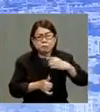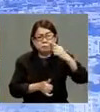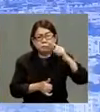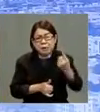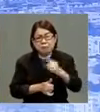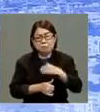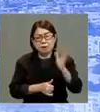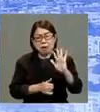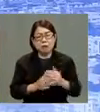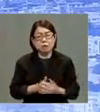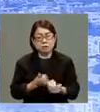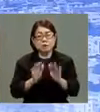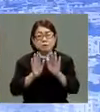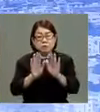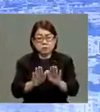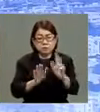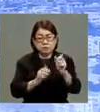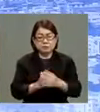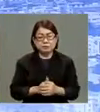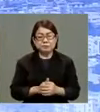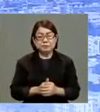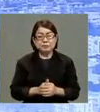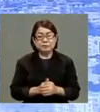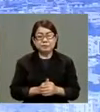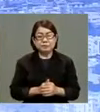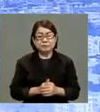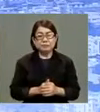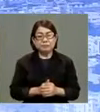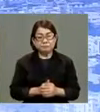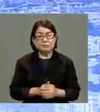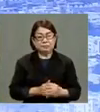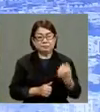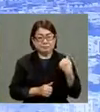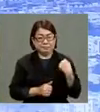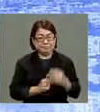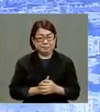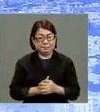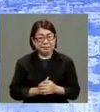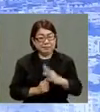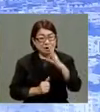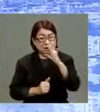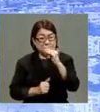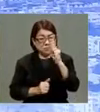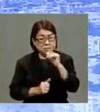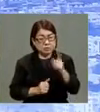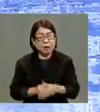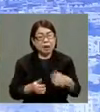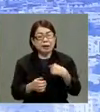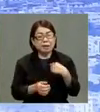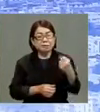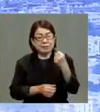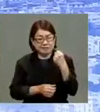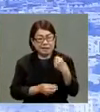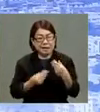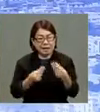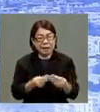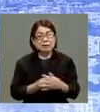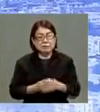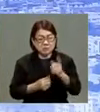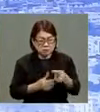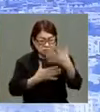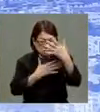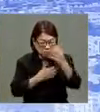ไว้อันเดียวครับก็คือโครงการนี้ก็มีคำนิยมเพื่อให้เกิดกำลังใจในทีมงานก็คือใส่ใจปลอดภัยไทย